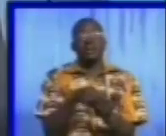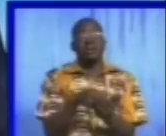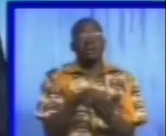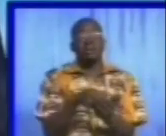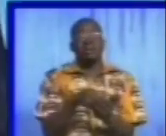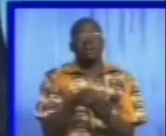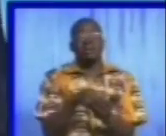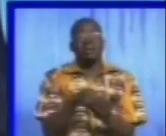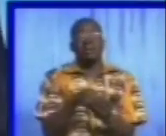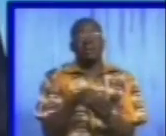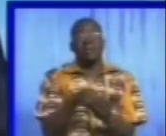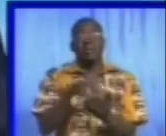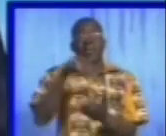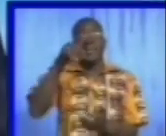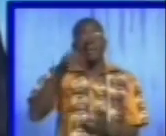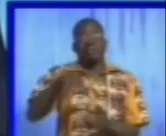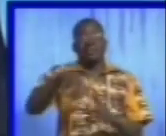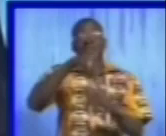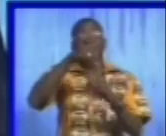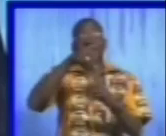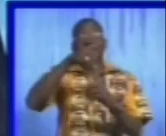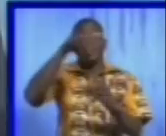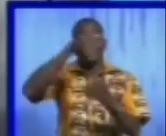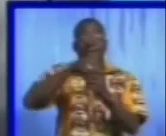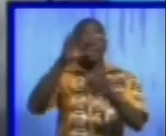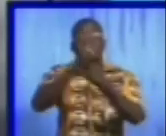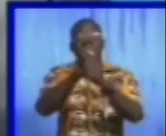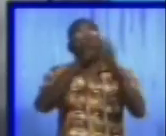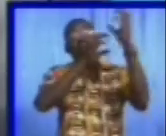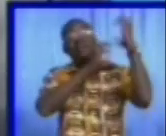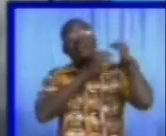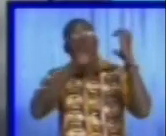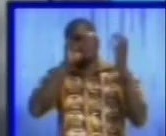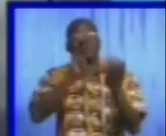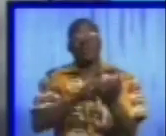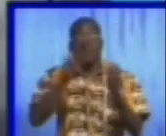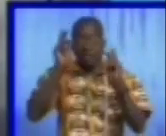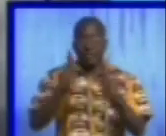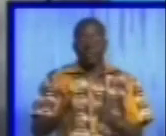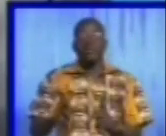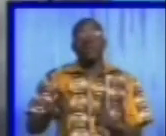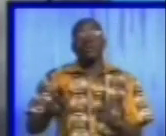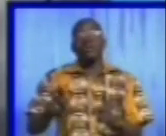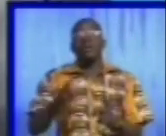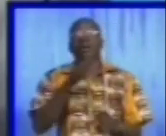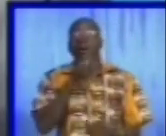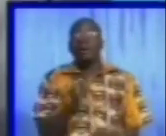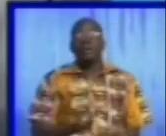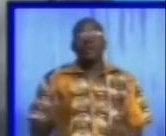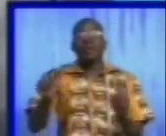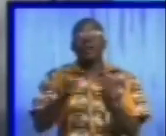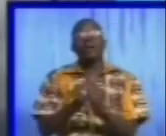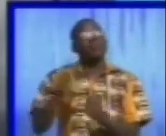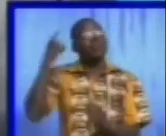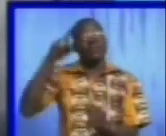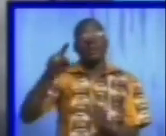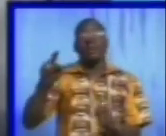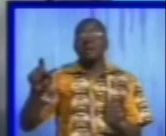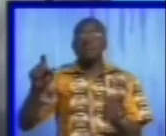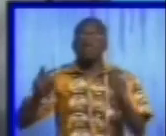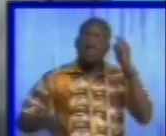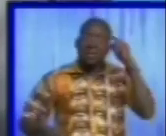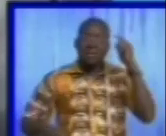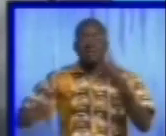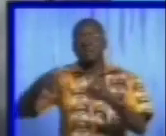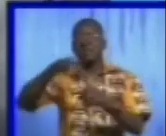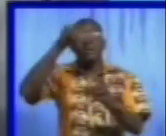des centres spécialisés dans la prise en charge médicale des personnes âgées, avec des pathologies particulières et des médecins spécialisés